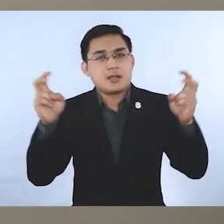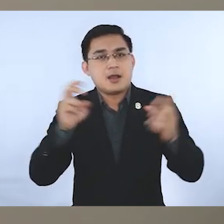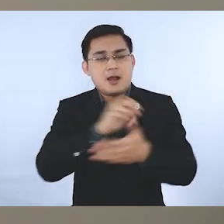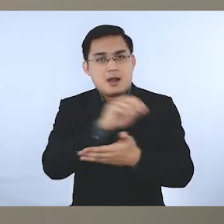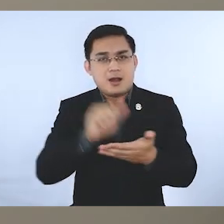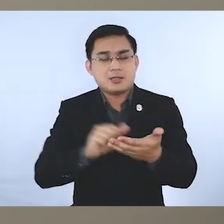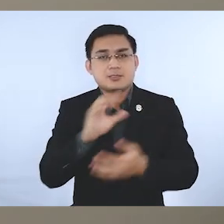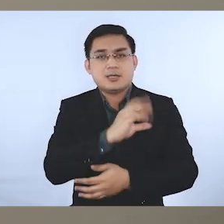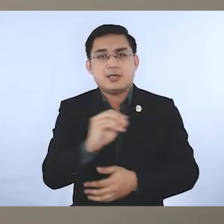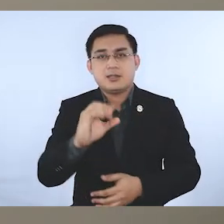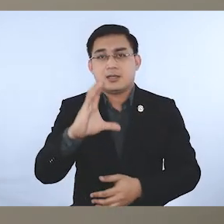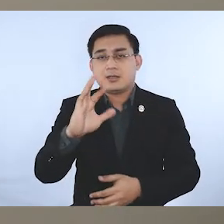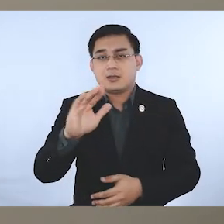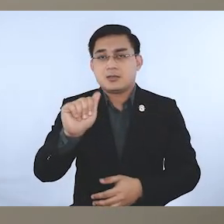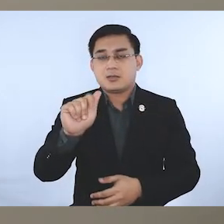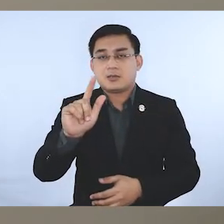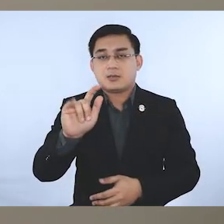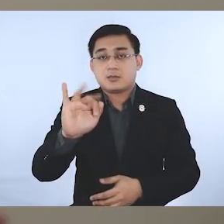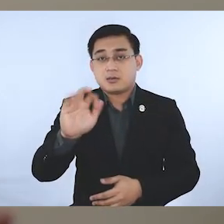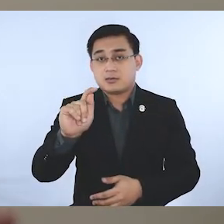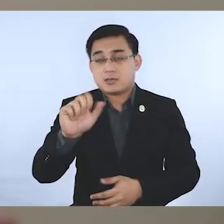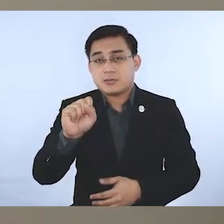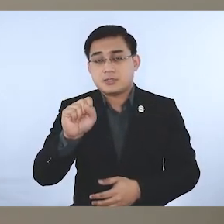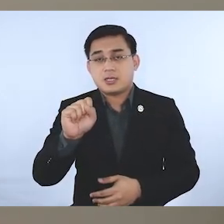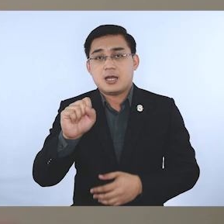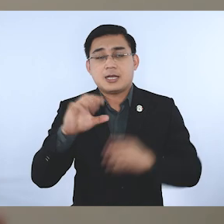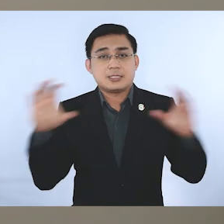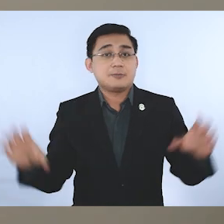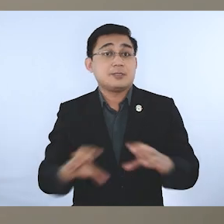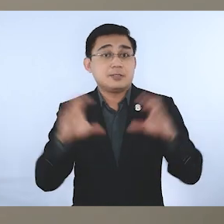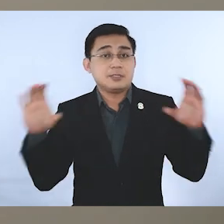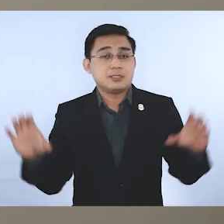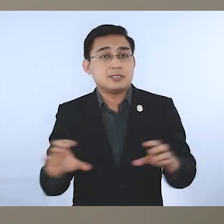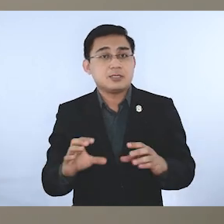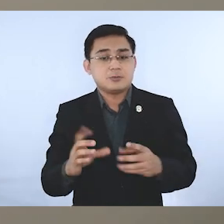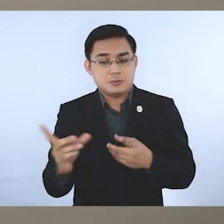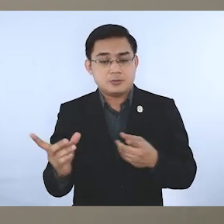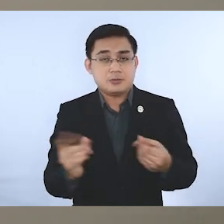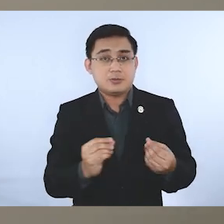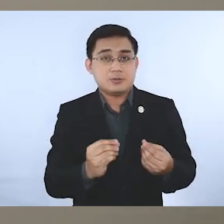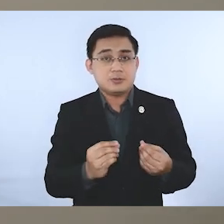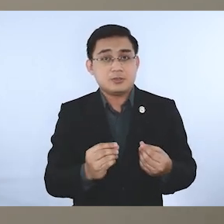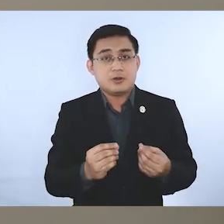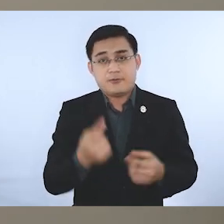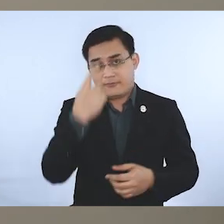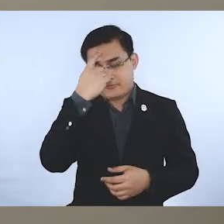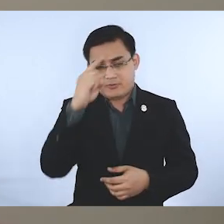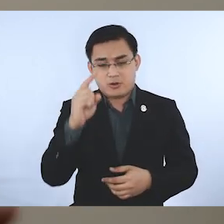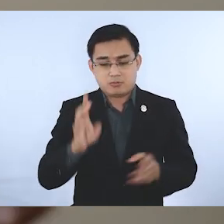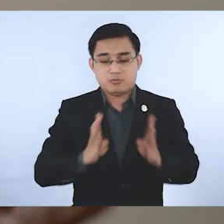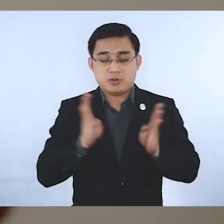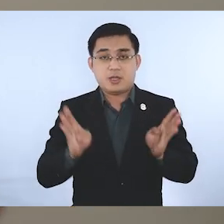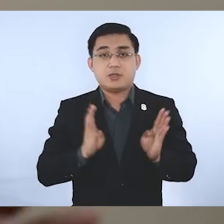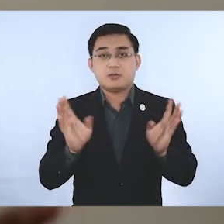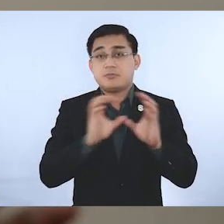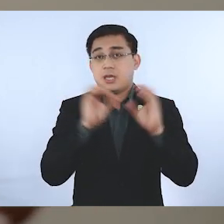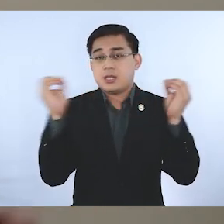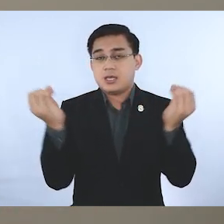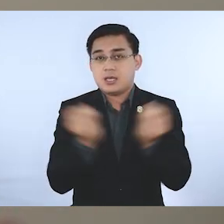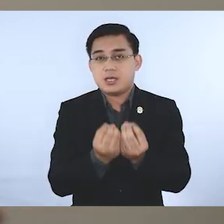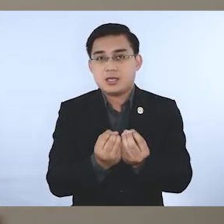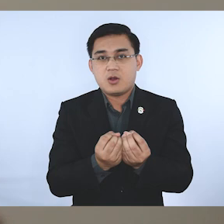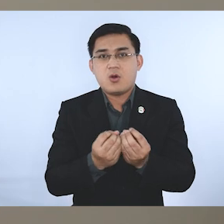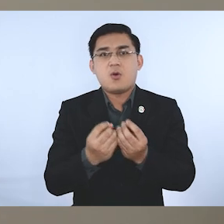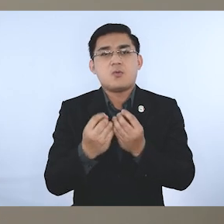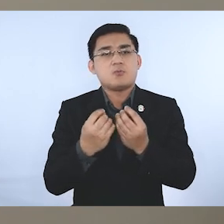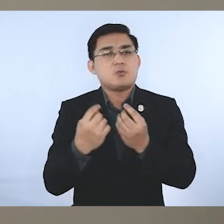and Craft Activities. Isinagawa po ito para ang Kapisanang Binhi na sa kanilang